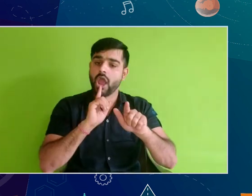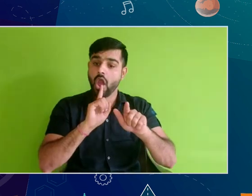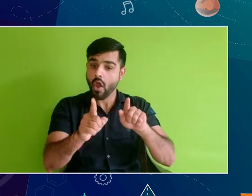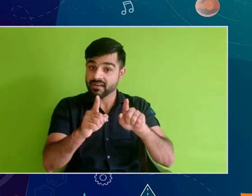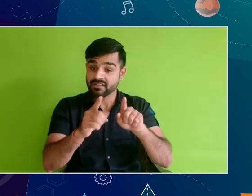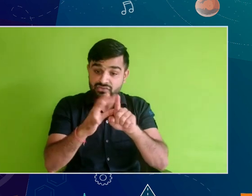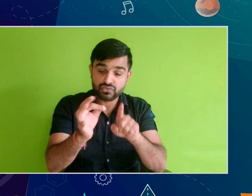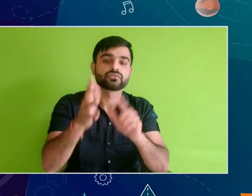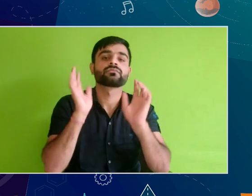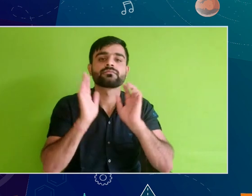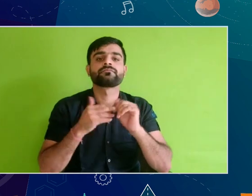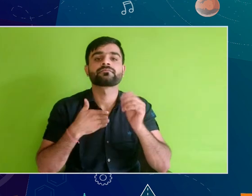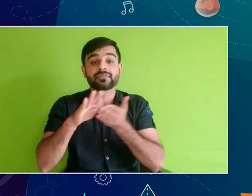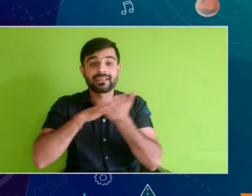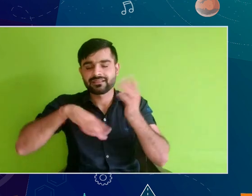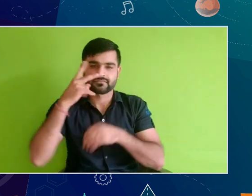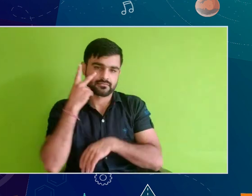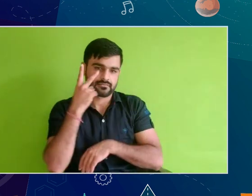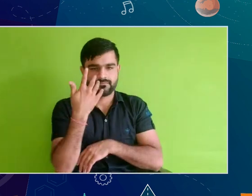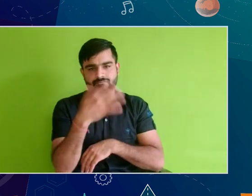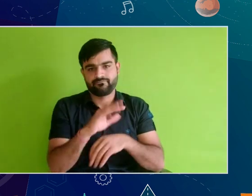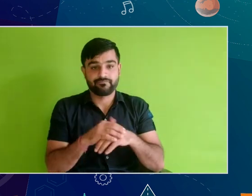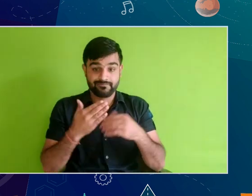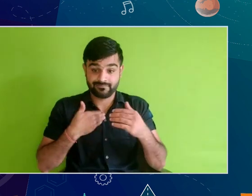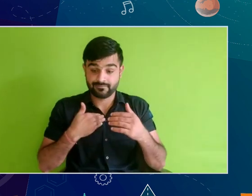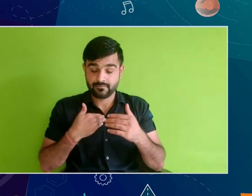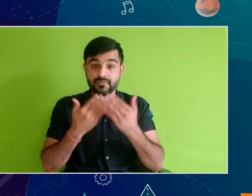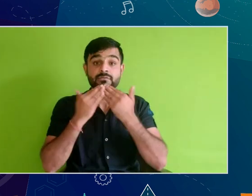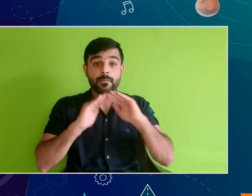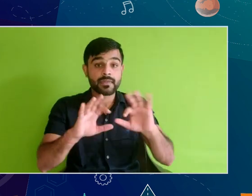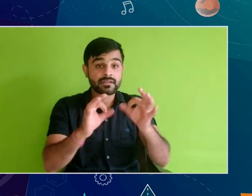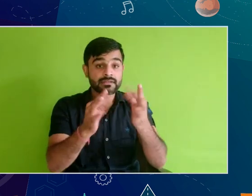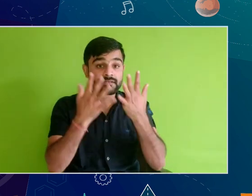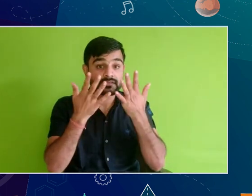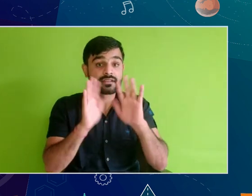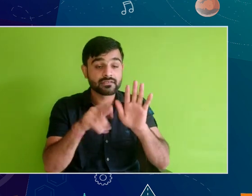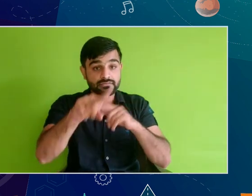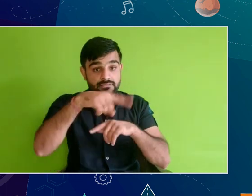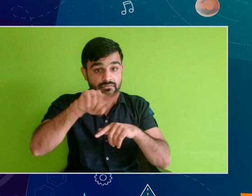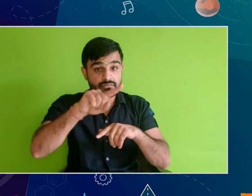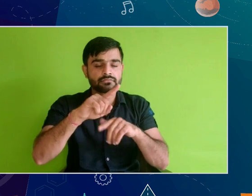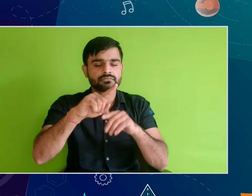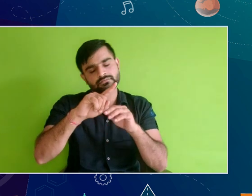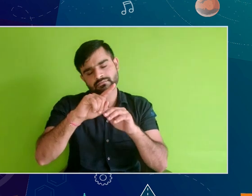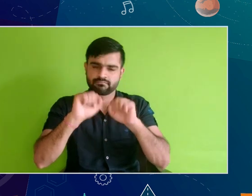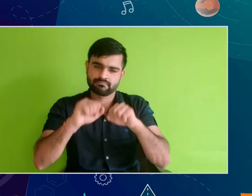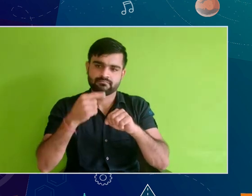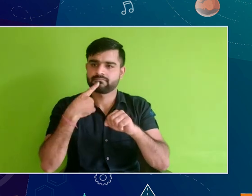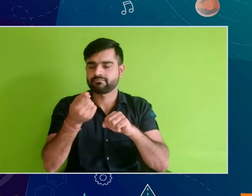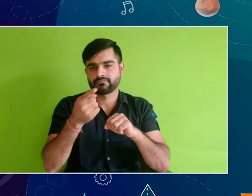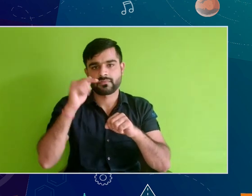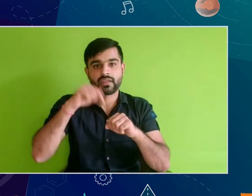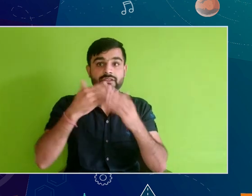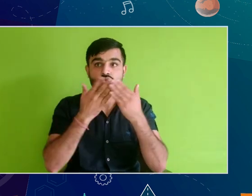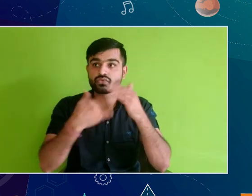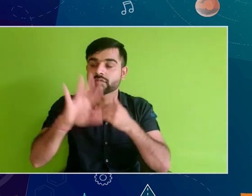बेसिकली हमने ये चीज देखी है कि जो हमारे स्पेशल बच्चे होते हैं वो इवेंट्स तो बता देते हैं. आज स्कूल गए, स्कूल में जाकर